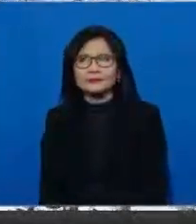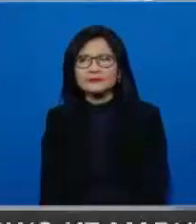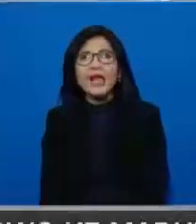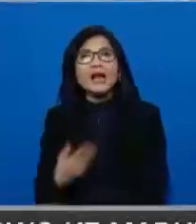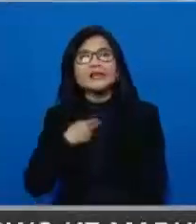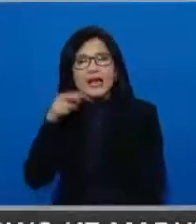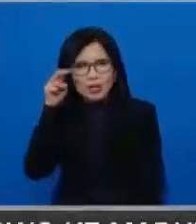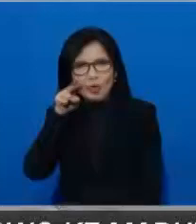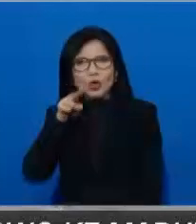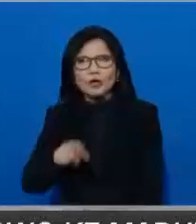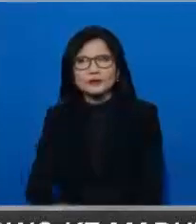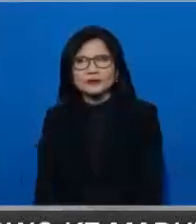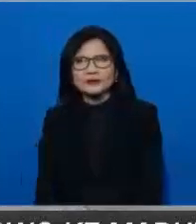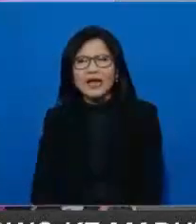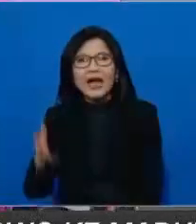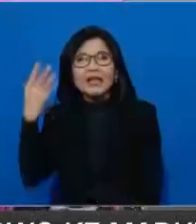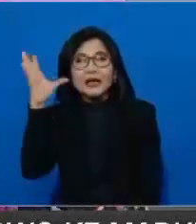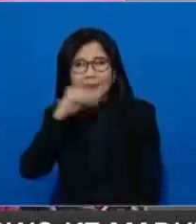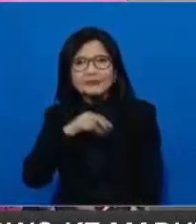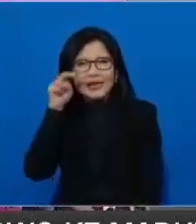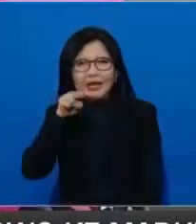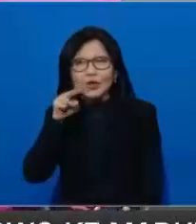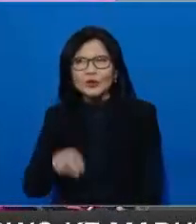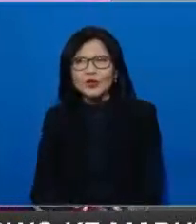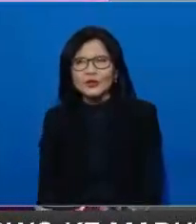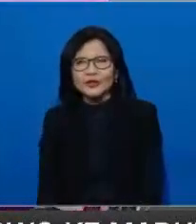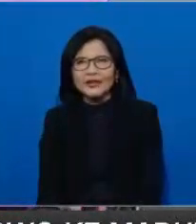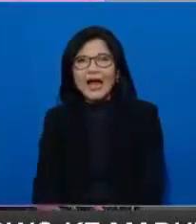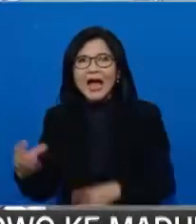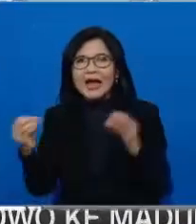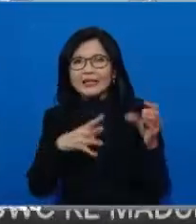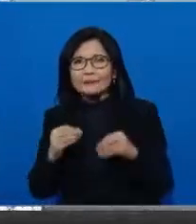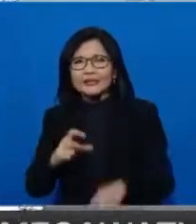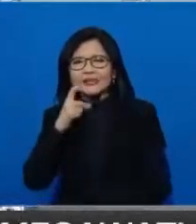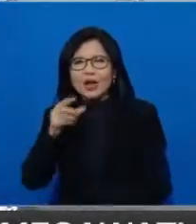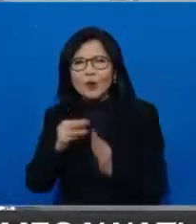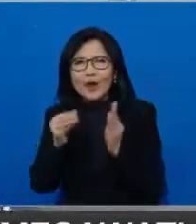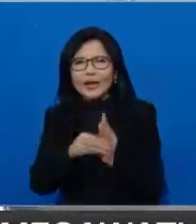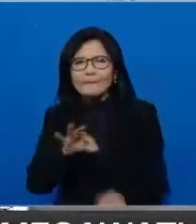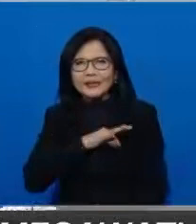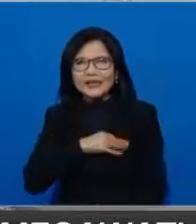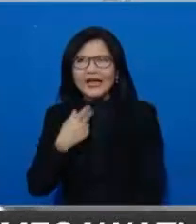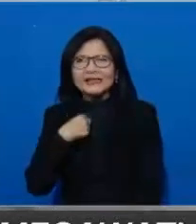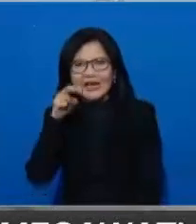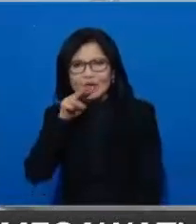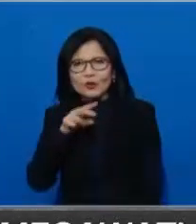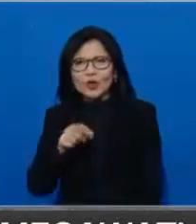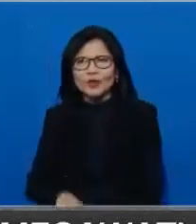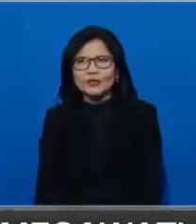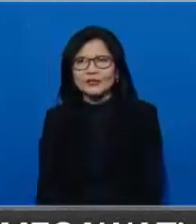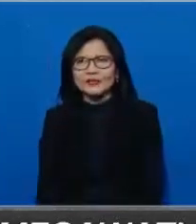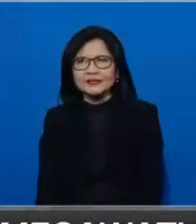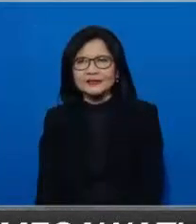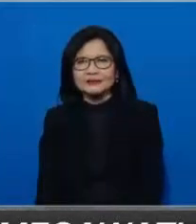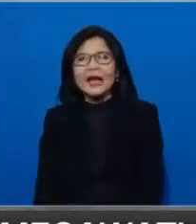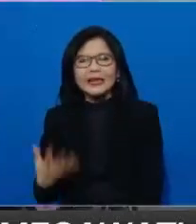Nonton. Tadi malam sih, ya saya nonton debat cawapres semalam. Aku nonton tapi nggak dari awal sampai akhir sih. Semalam